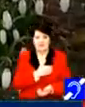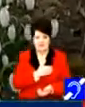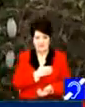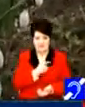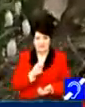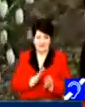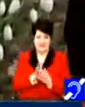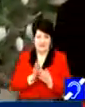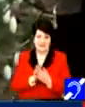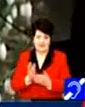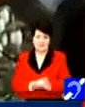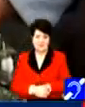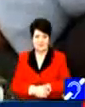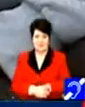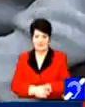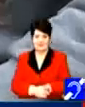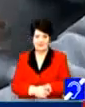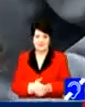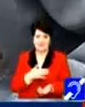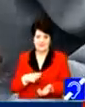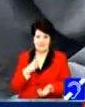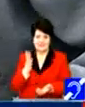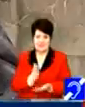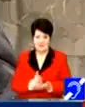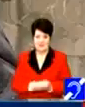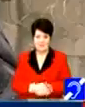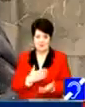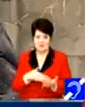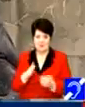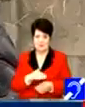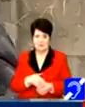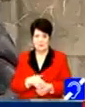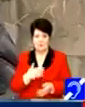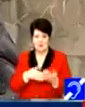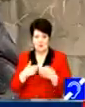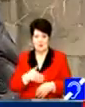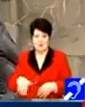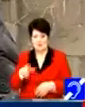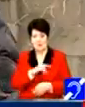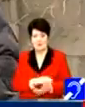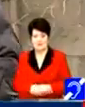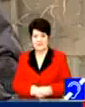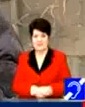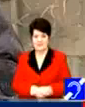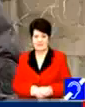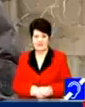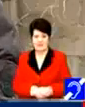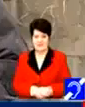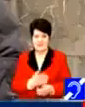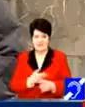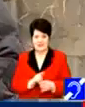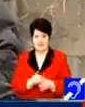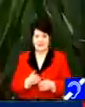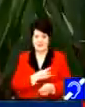ca să-i creștem, să-i multiplicăm, din potrivă să avem destul. Și o bucurie pentru toți și pentru cei care doresc să aibă în